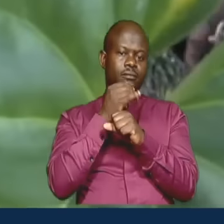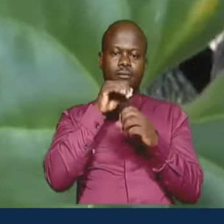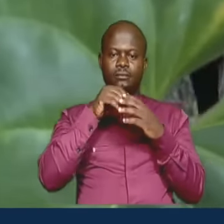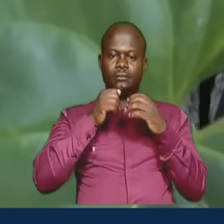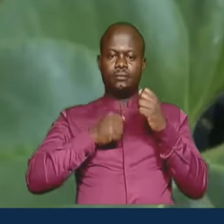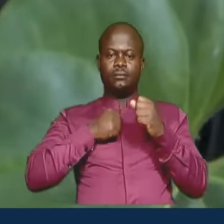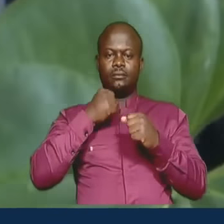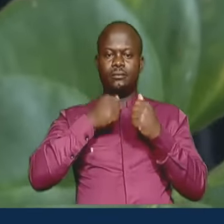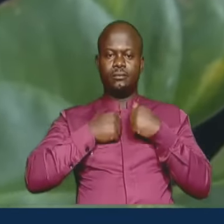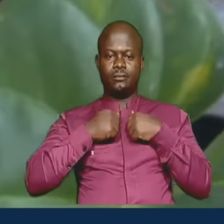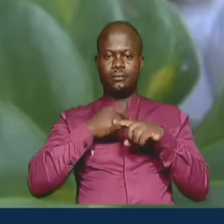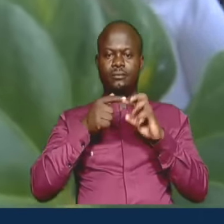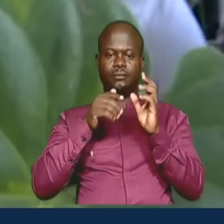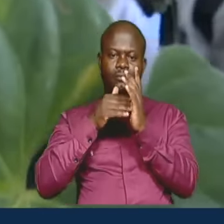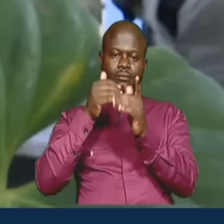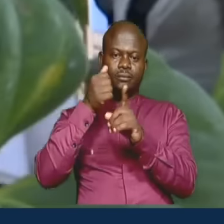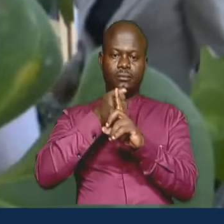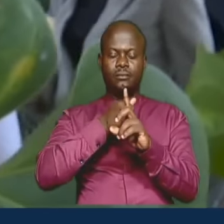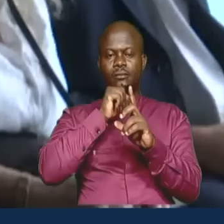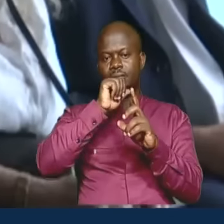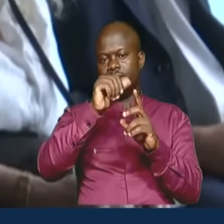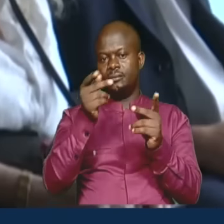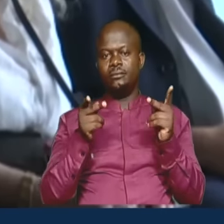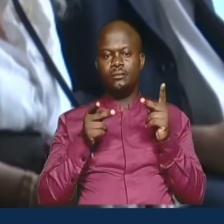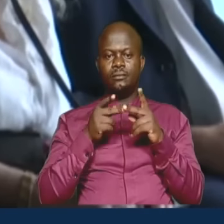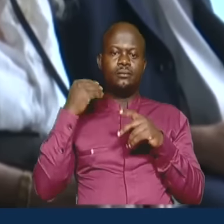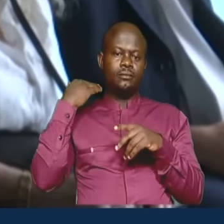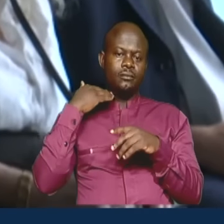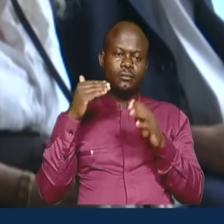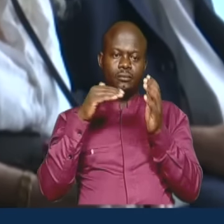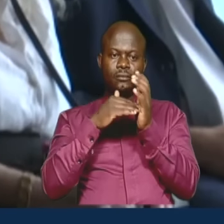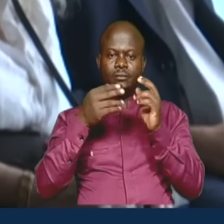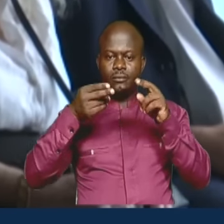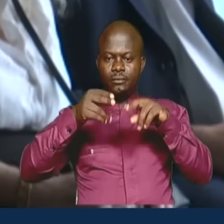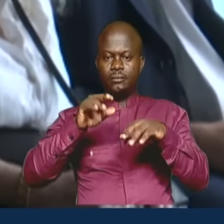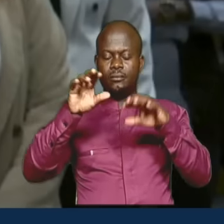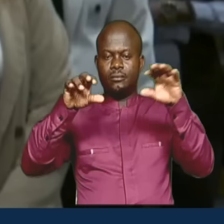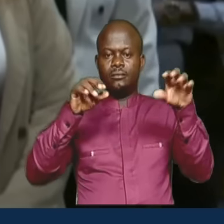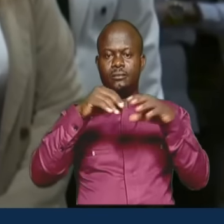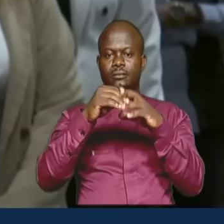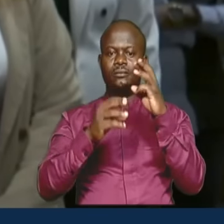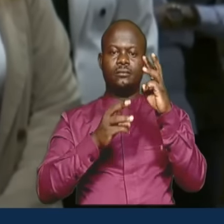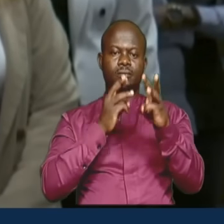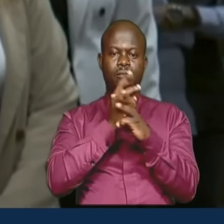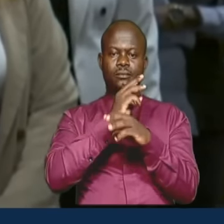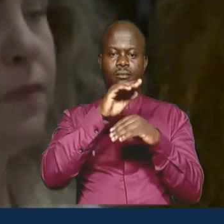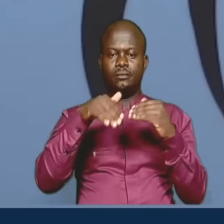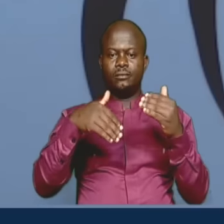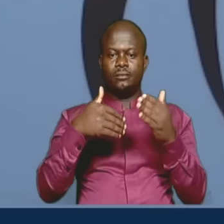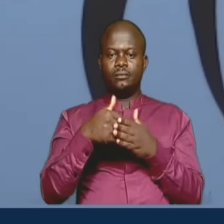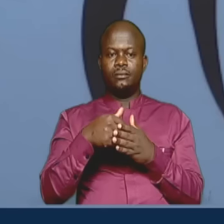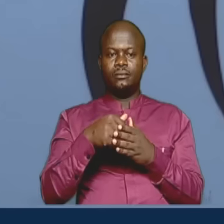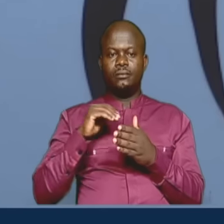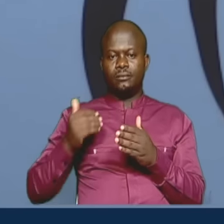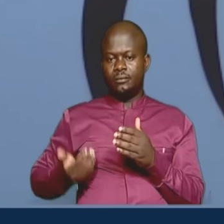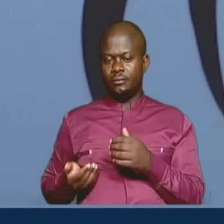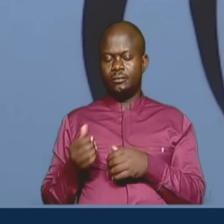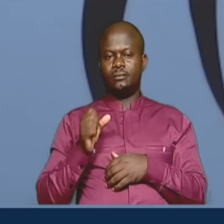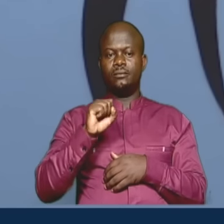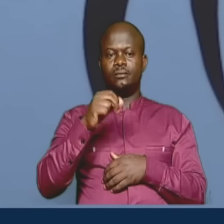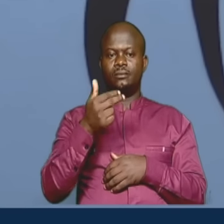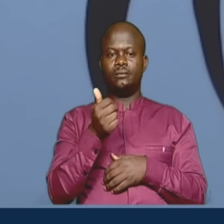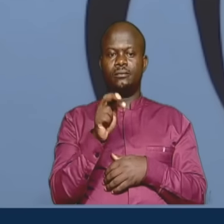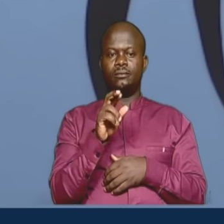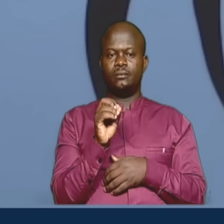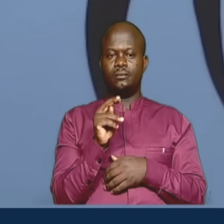Rwanda kandi igaharanira ko nta handi Jenoside yakongera kuba aho ariho hose ku isi. Madame Sharon Barry ari mu